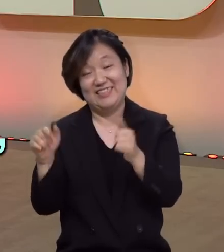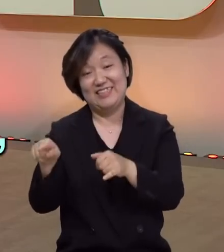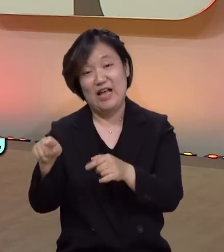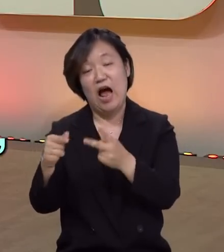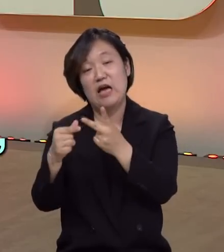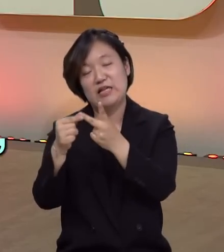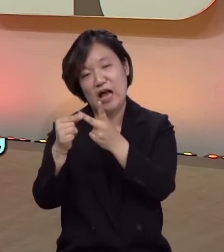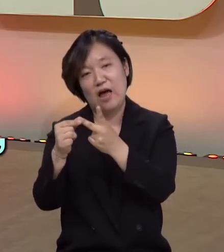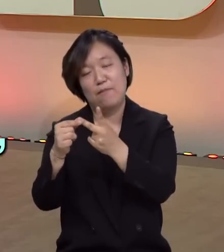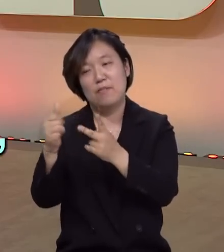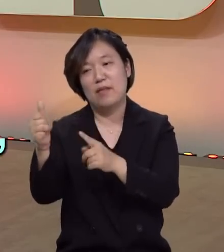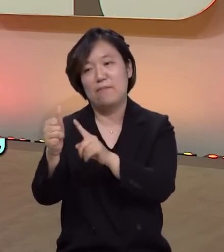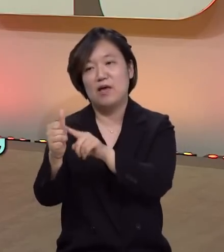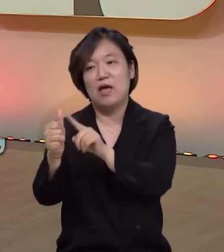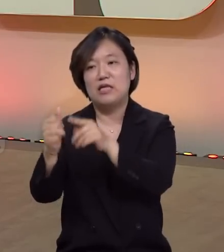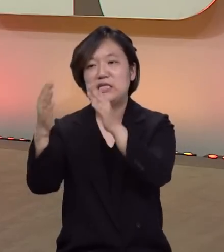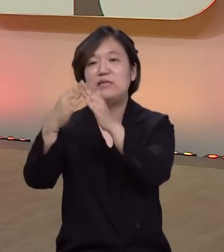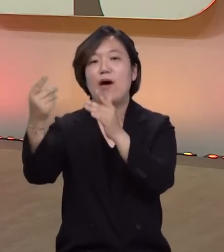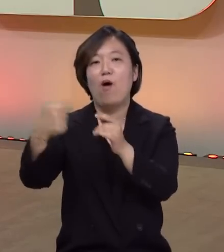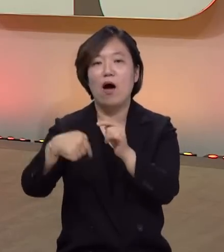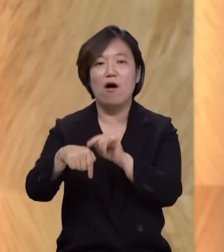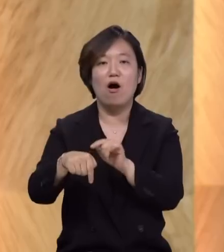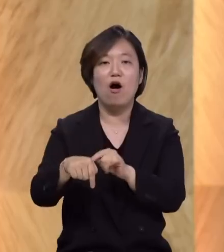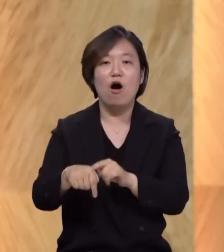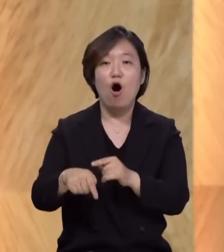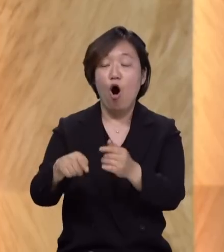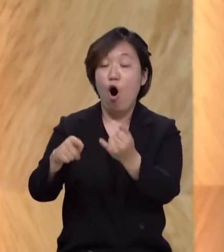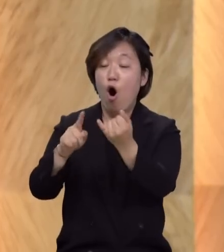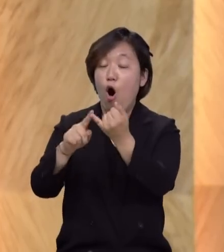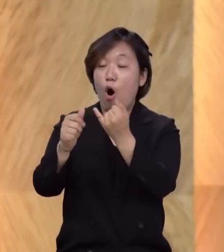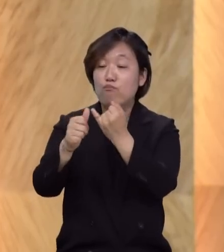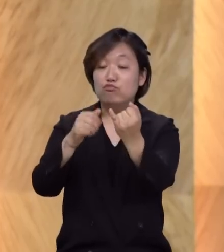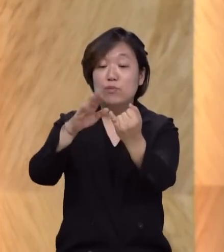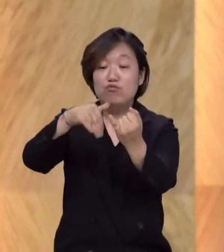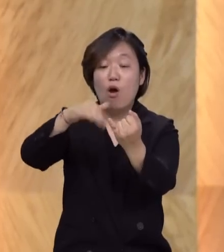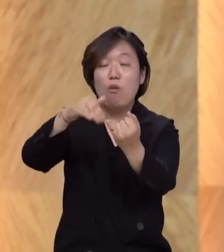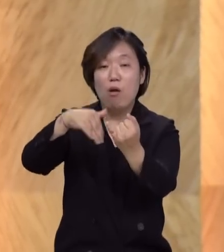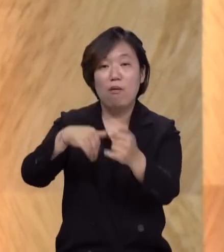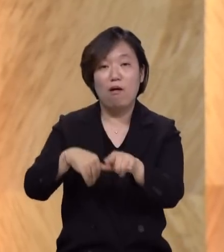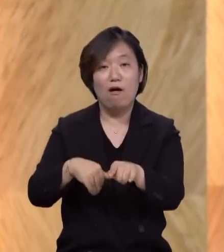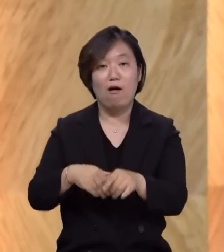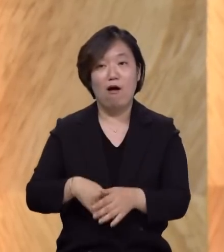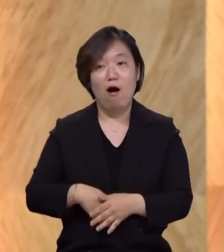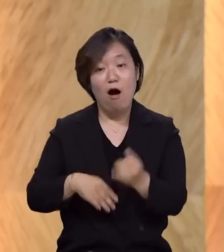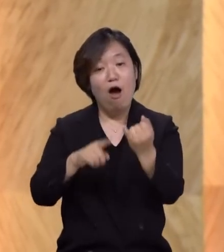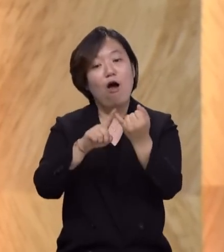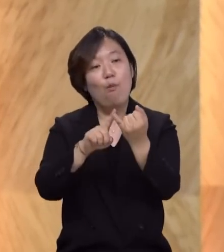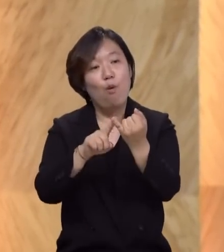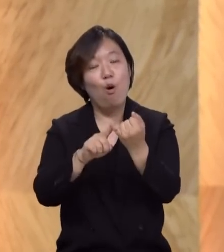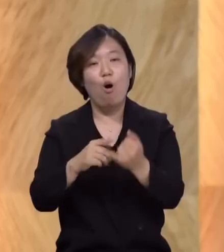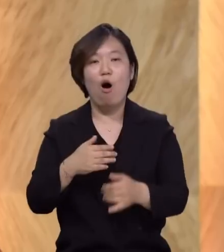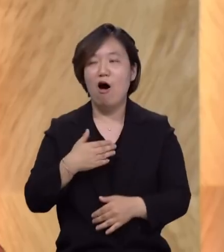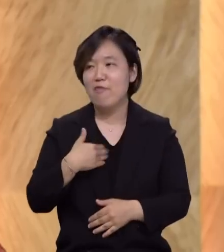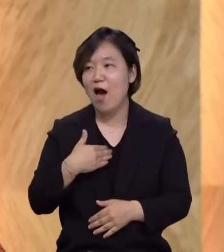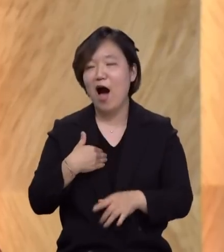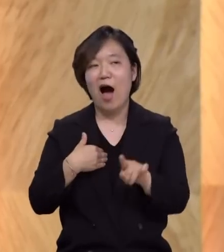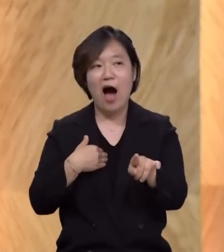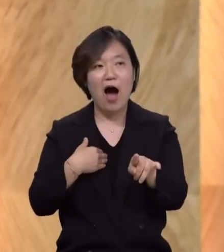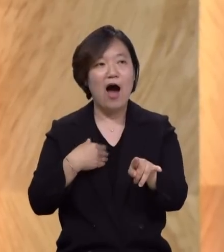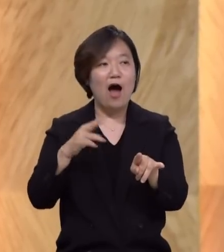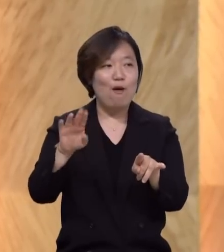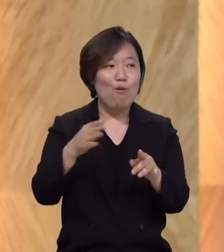가지고 부인을 부른 거예요 부인을 불러 가지고 여보 여보 내가 이러쿵 저러쿵